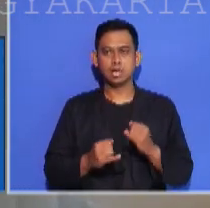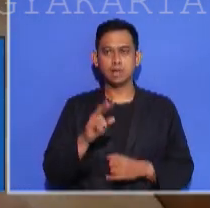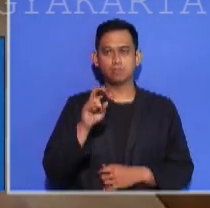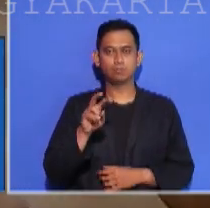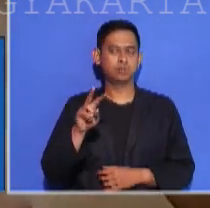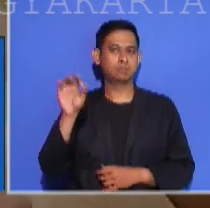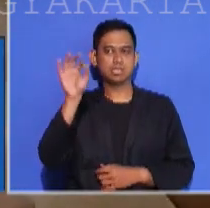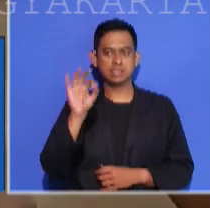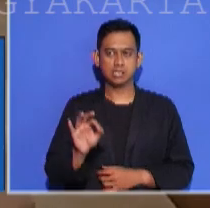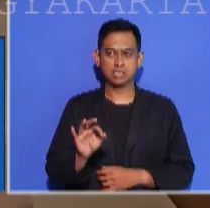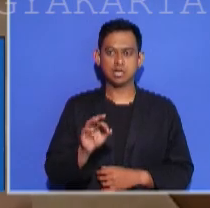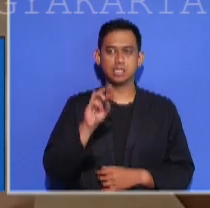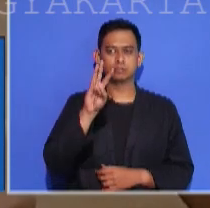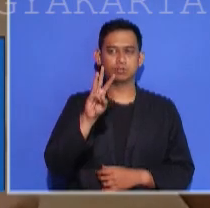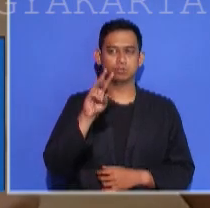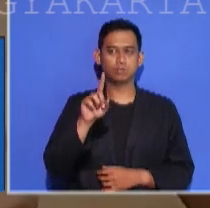99,23% atau